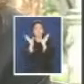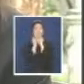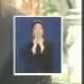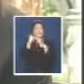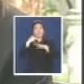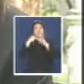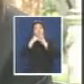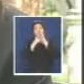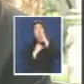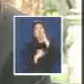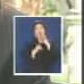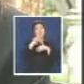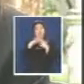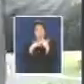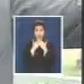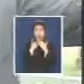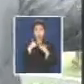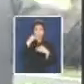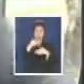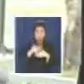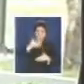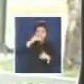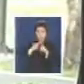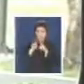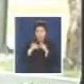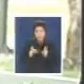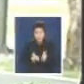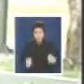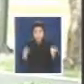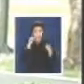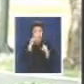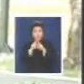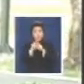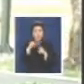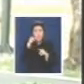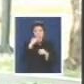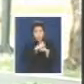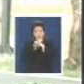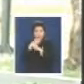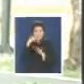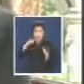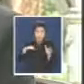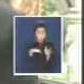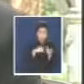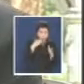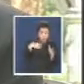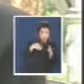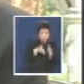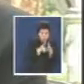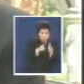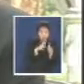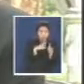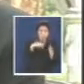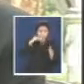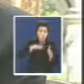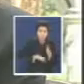จังหวัดทั้งหมดในส่วนนี้ด้วย มีทั้งระบายน้ำออกดึงบอระเพ็ดที่ท่านนายกเมื่อกี้พูดถึง ก็มาคุยกันพื้นที่รับน้ำ รับน้ำ ว่าตรงไหนเป็นไปได้มากน้อยที่สุด ครับ